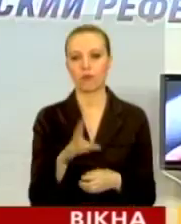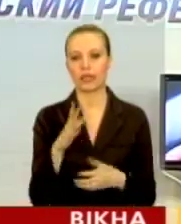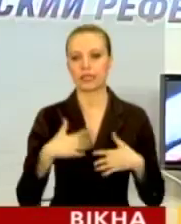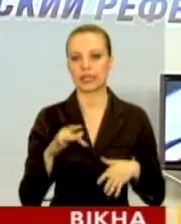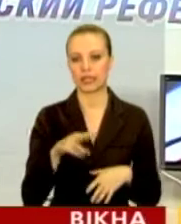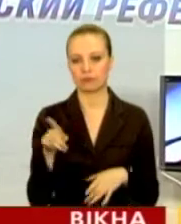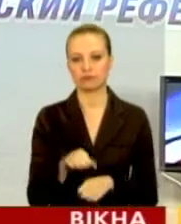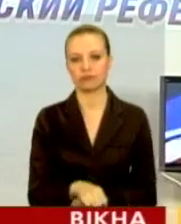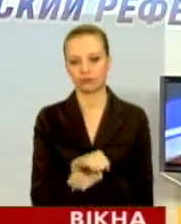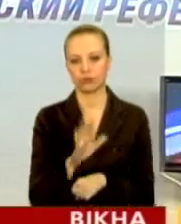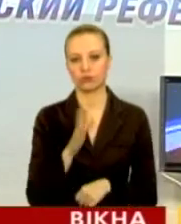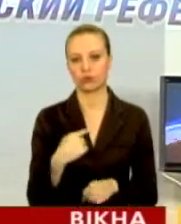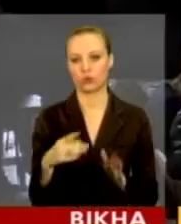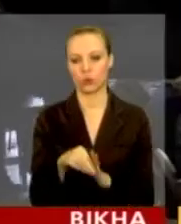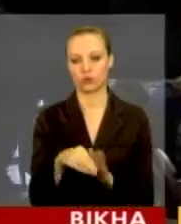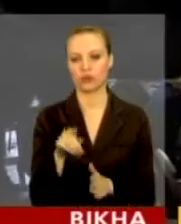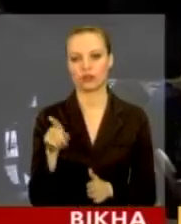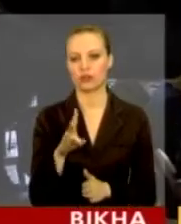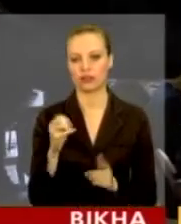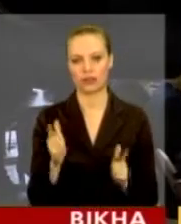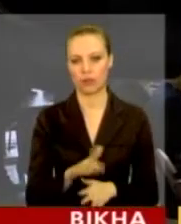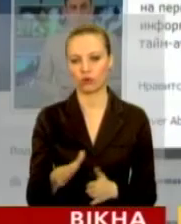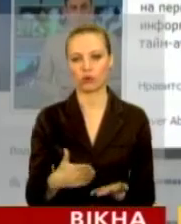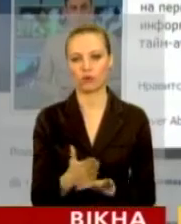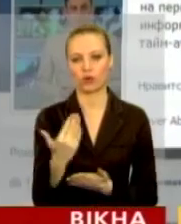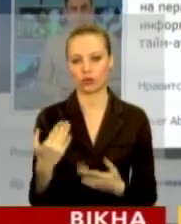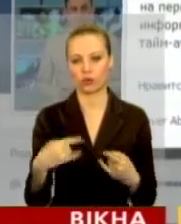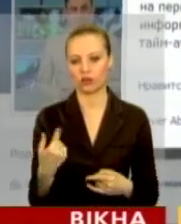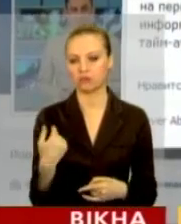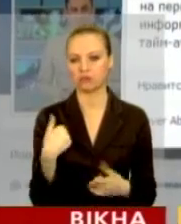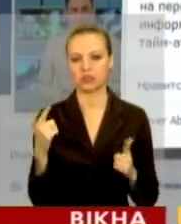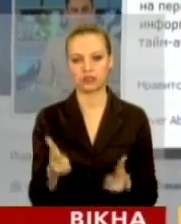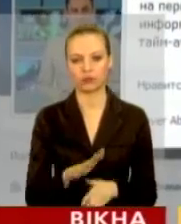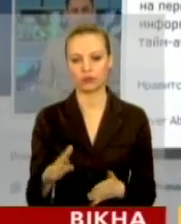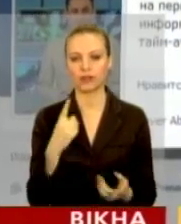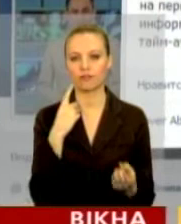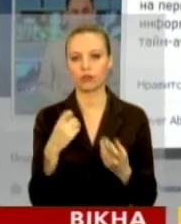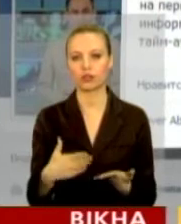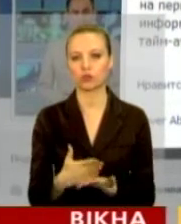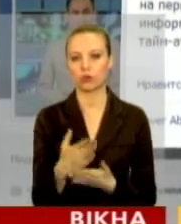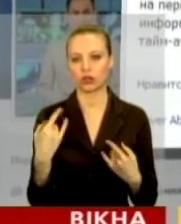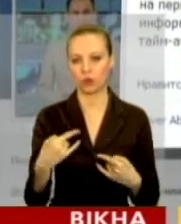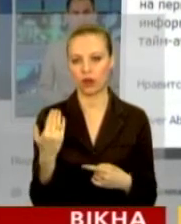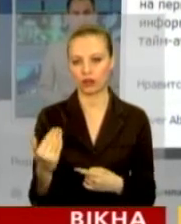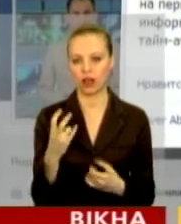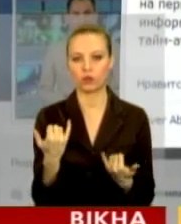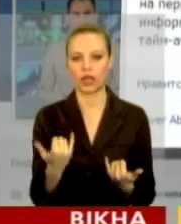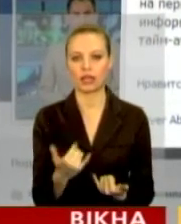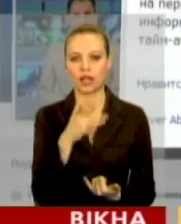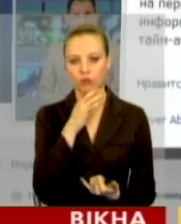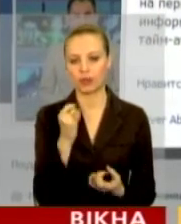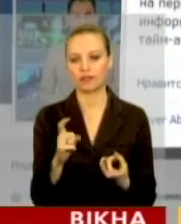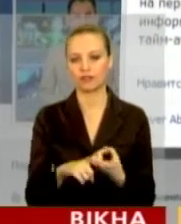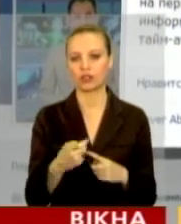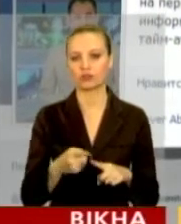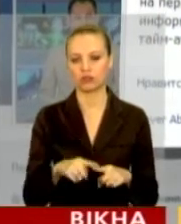Вони бойкотуватимуть голосування, бо не поділяють політику каналу. Ми не розділяємо інформаційну політику телеканалу на даний момент і у зв'язку